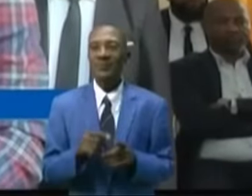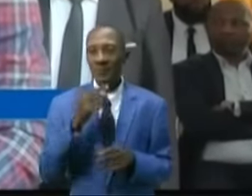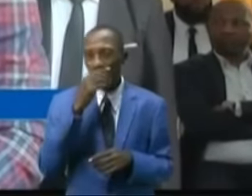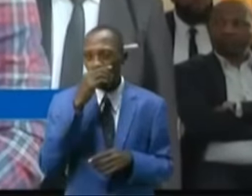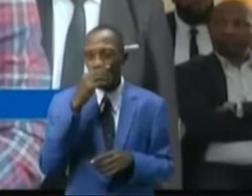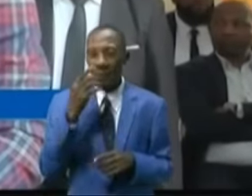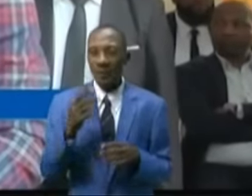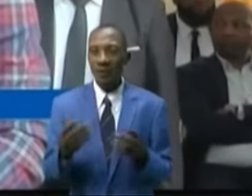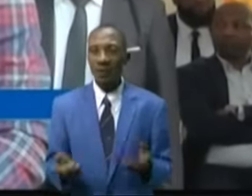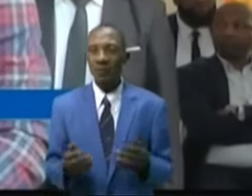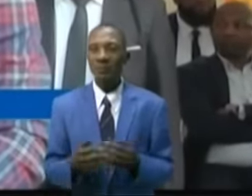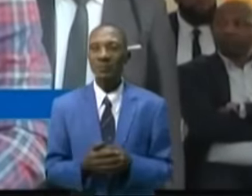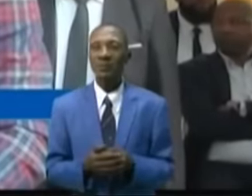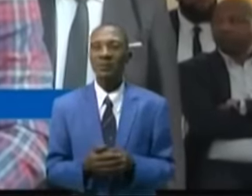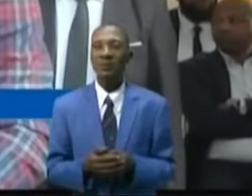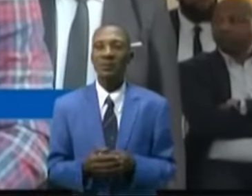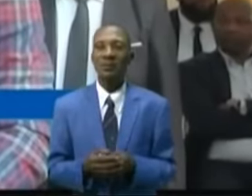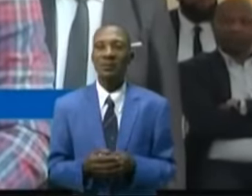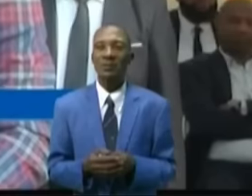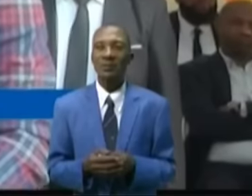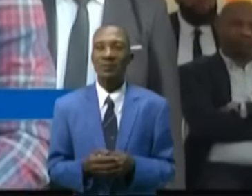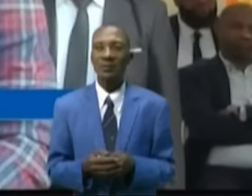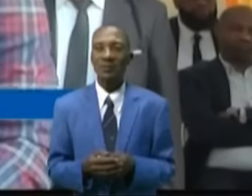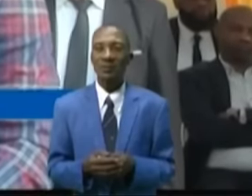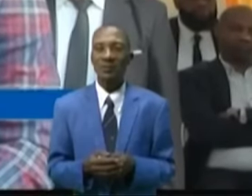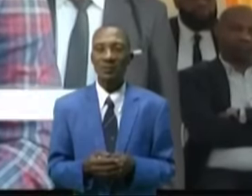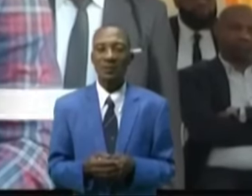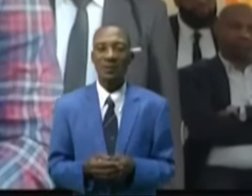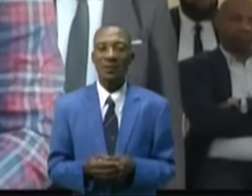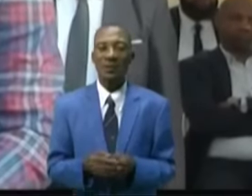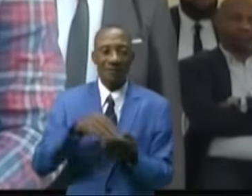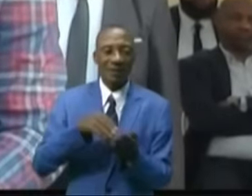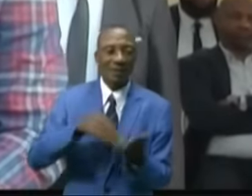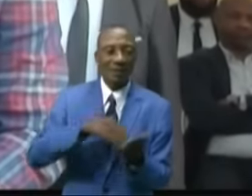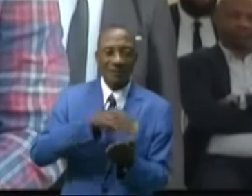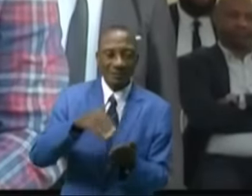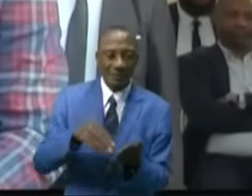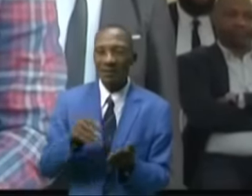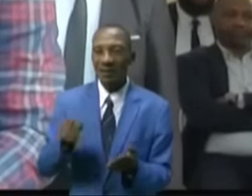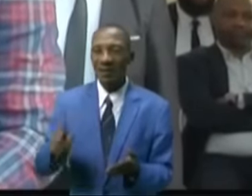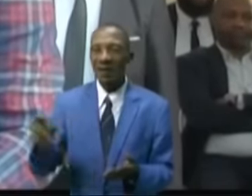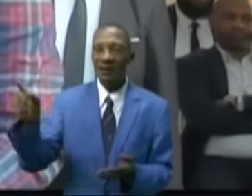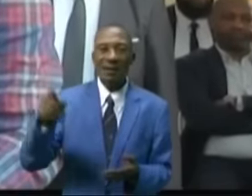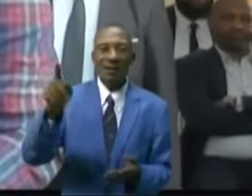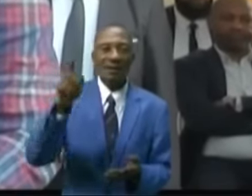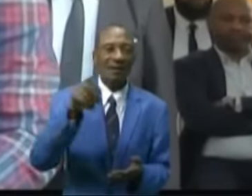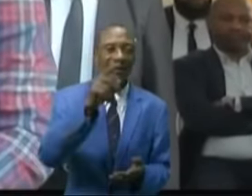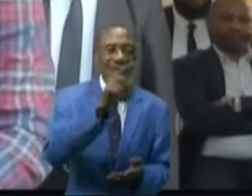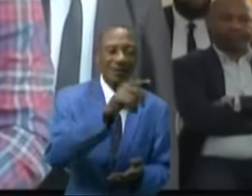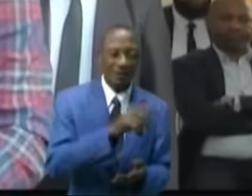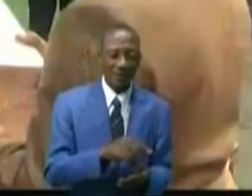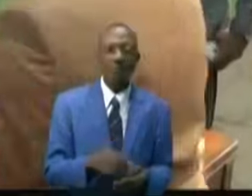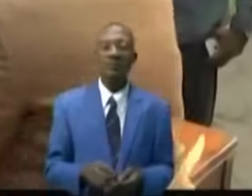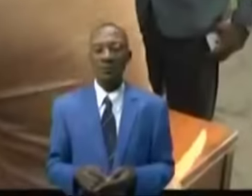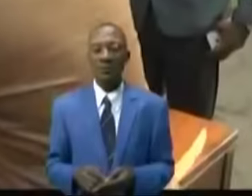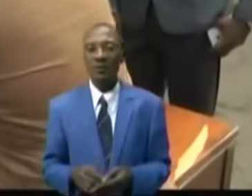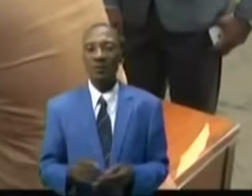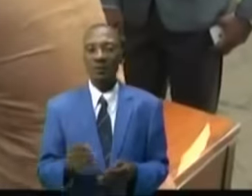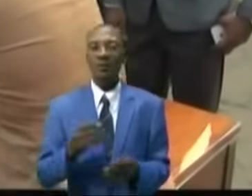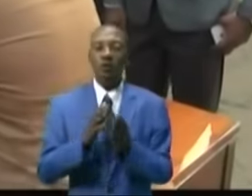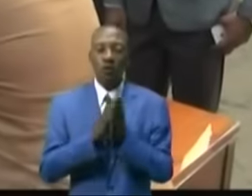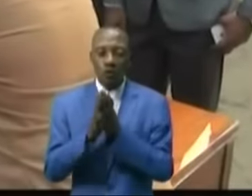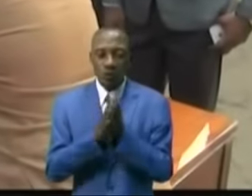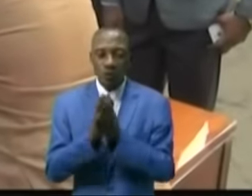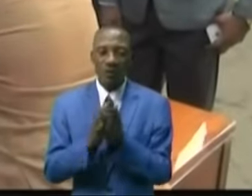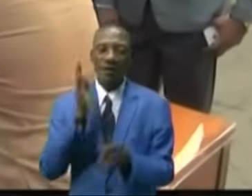professionnel, elles seront organisées dans 269 centres regroupant 5335 candidats. Aux candidats